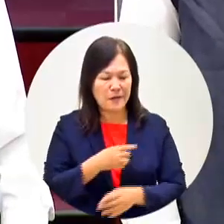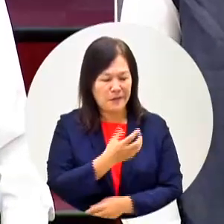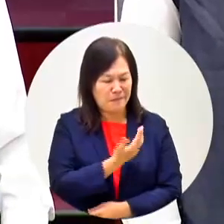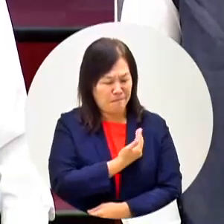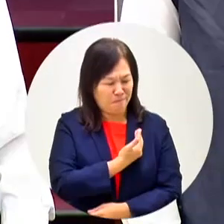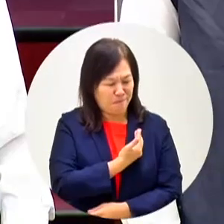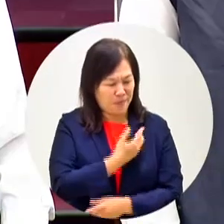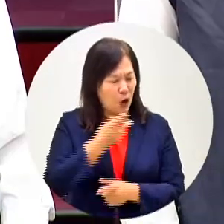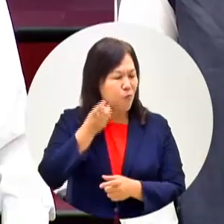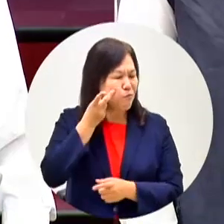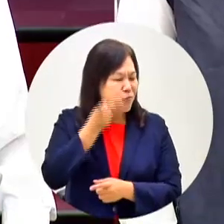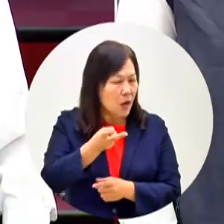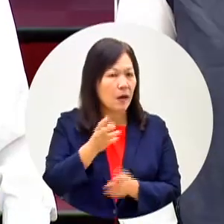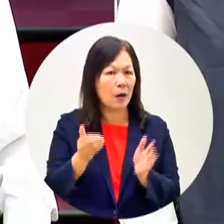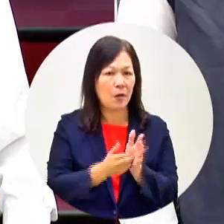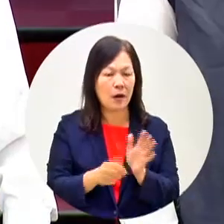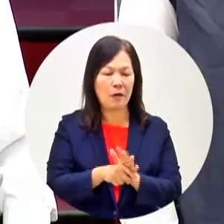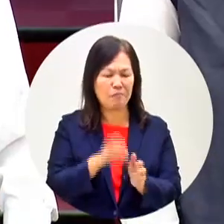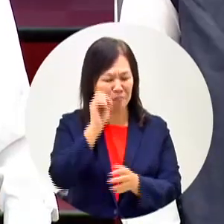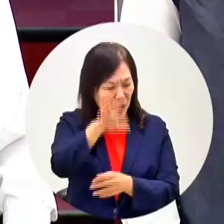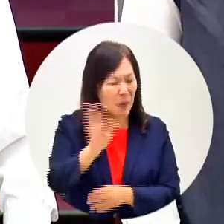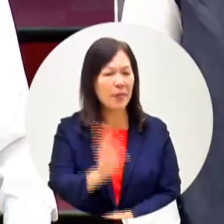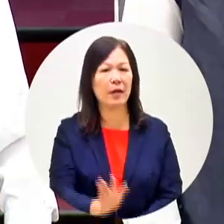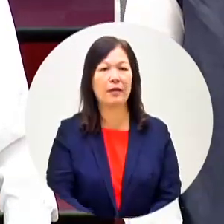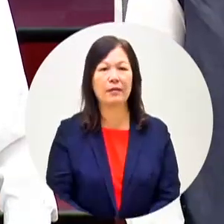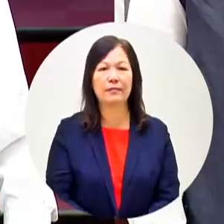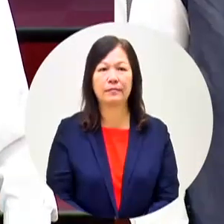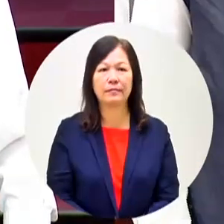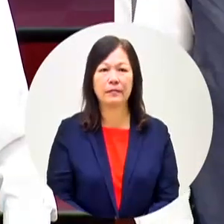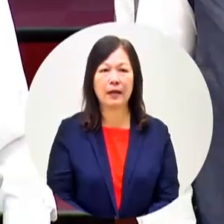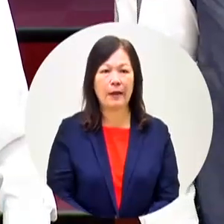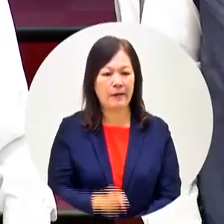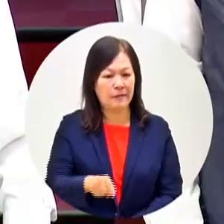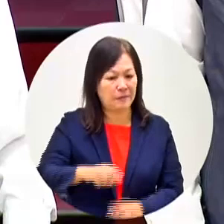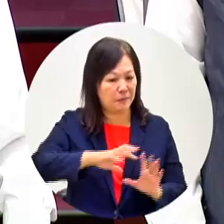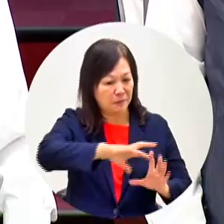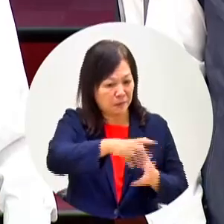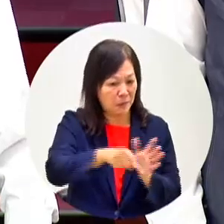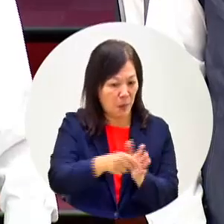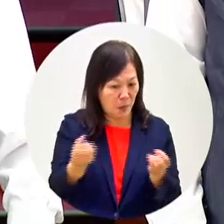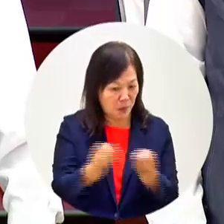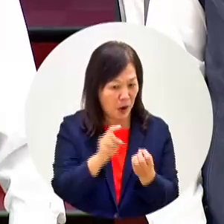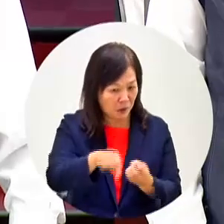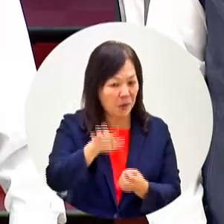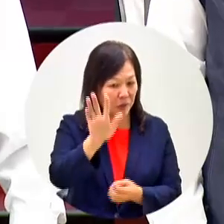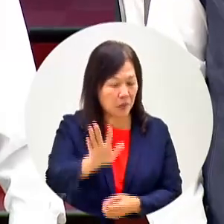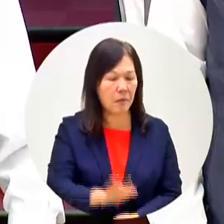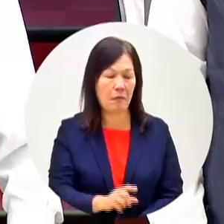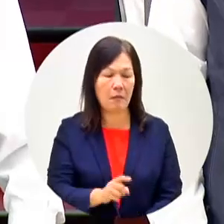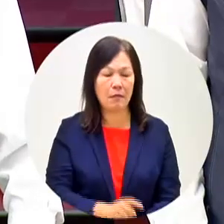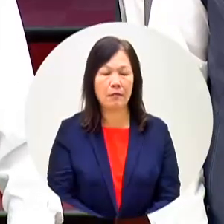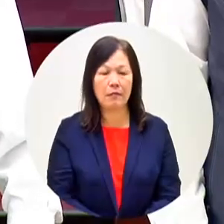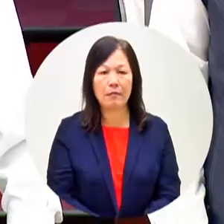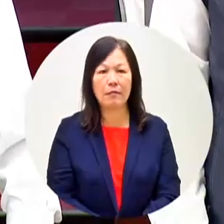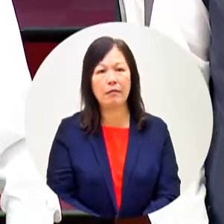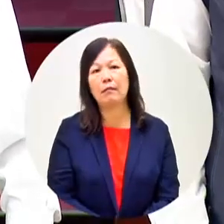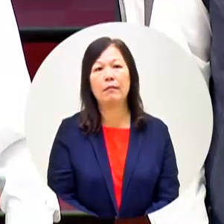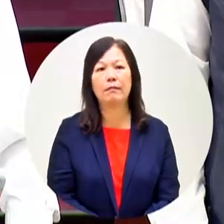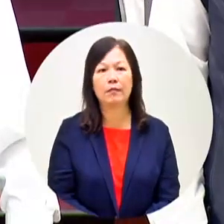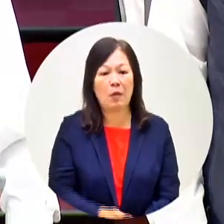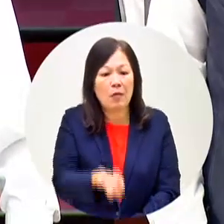正。世间有这个代志发生，真正。我头下讲了，那像无政府共款